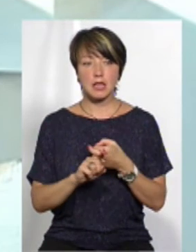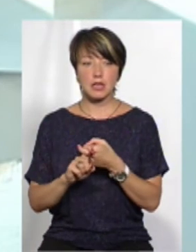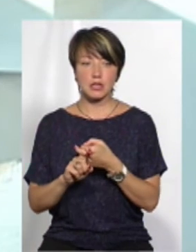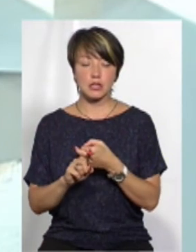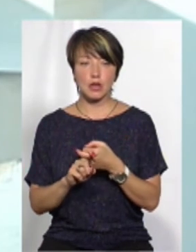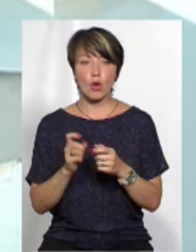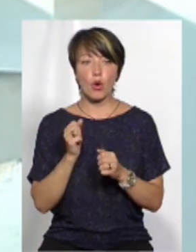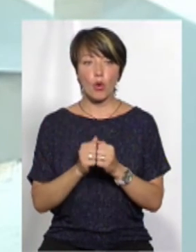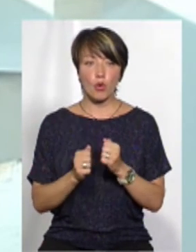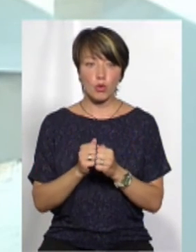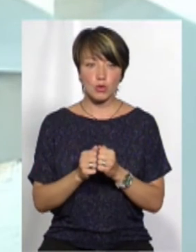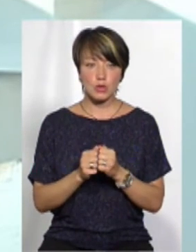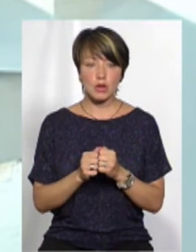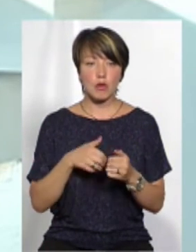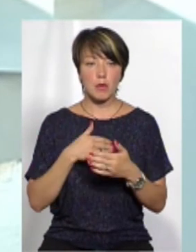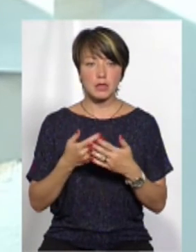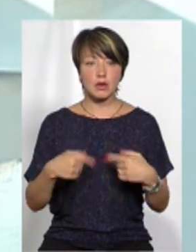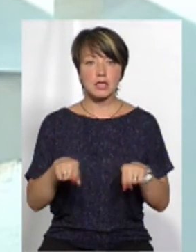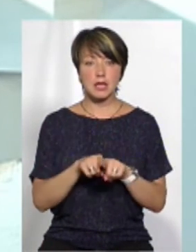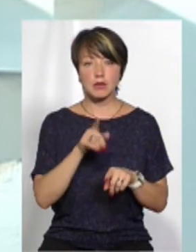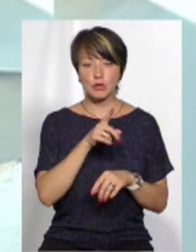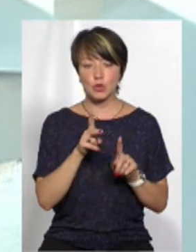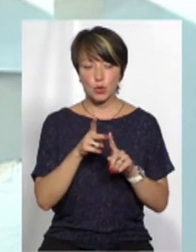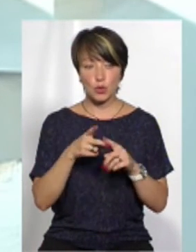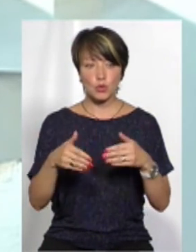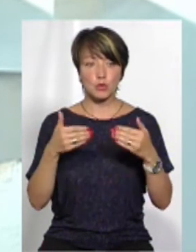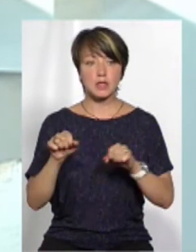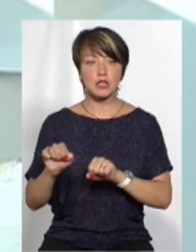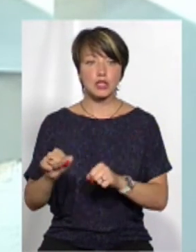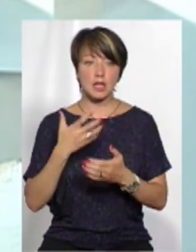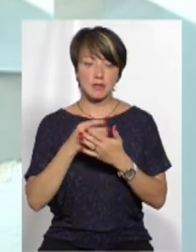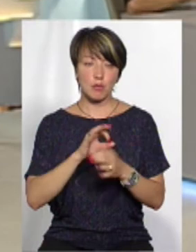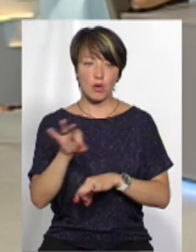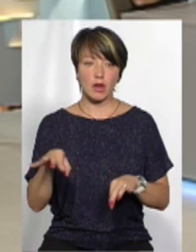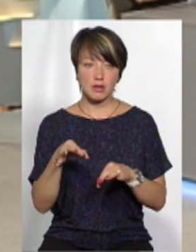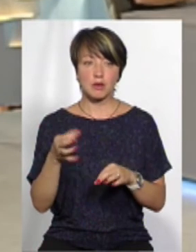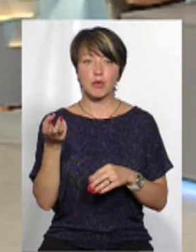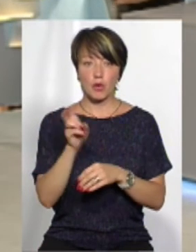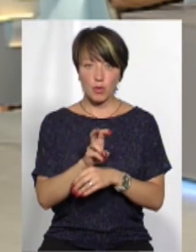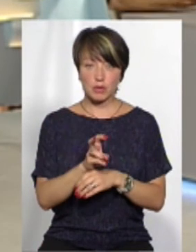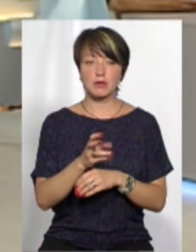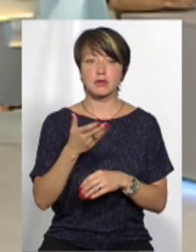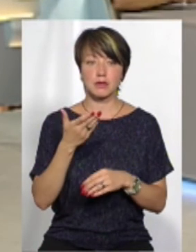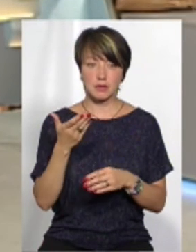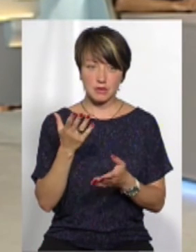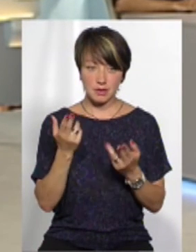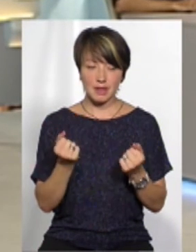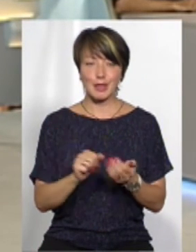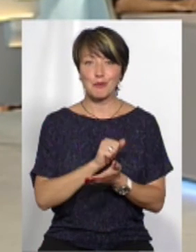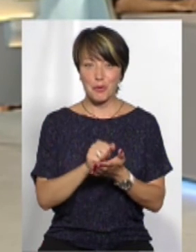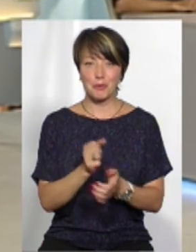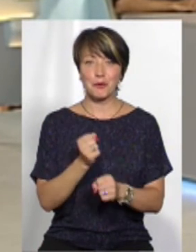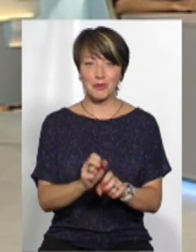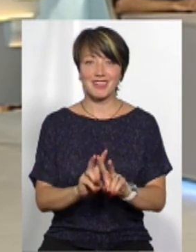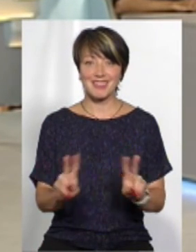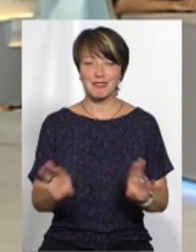того, кожна громадська організація під час другого туру захищає свій проєкт. Тобто їм тобто дається час. Тобто ви приходили, як медиповну роботу? Так, вони